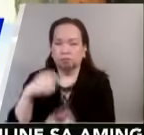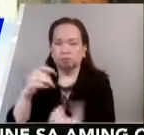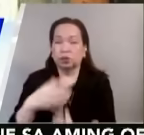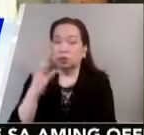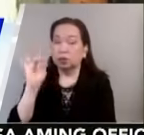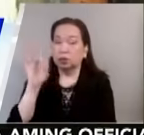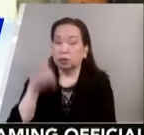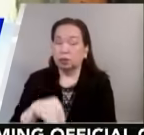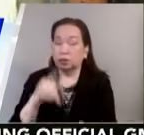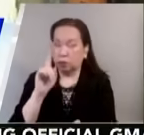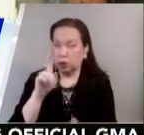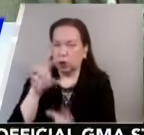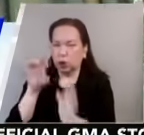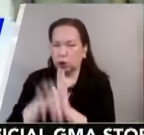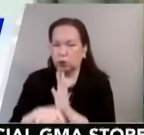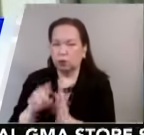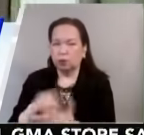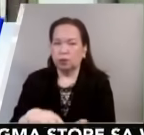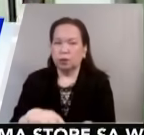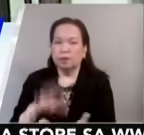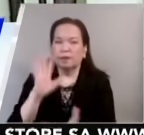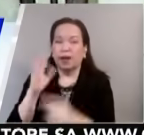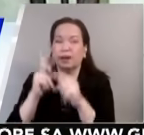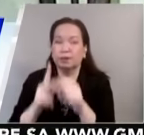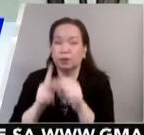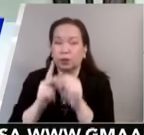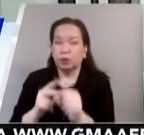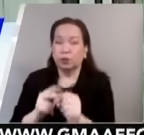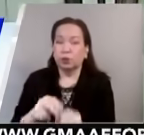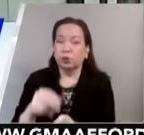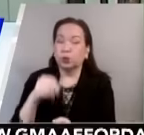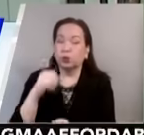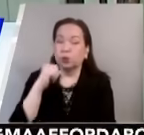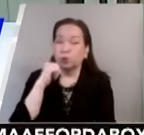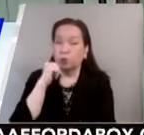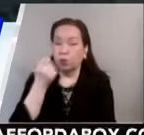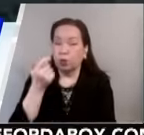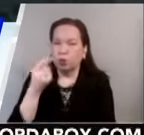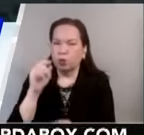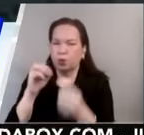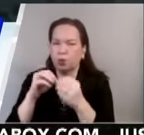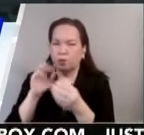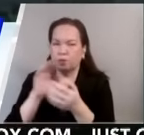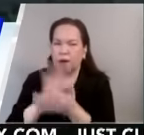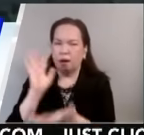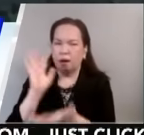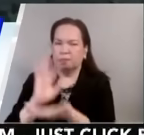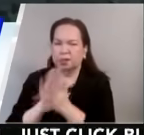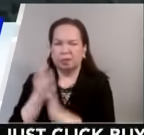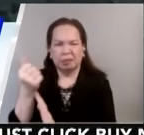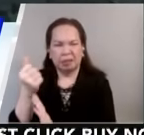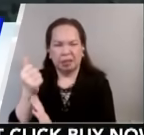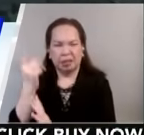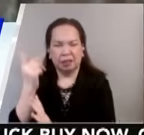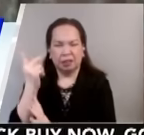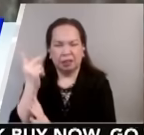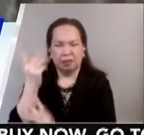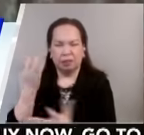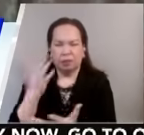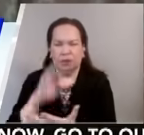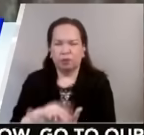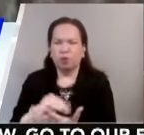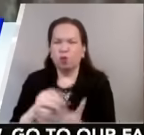pinakamura 5 kilo lang po yan bukas maari na raw yan pumalo sa Php10,000 pwede namang bumili ng tingi-tingi na